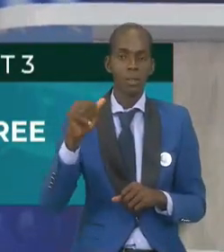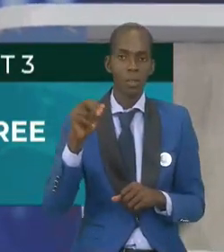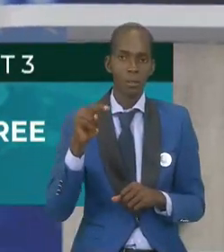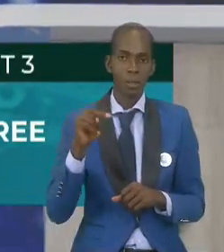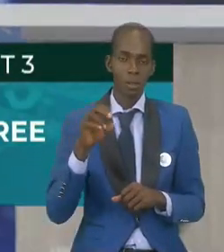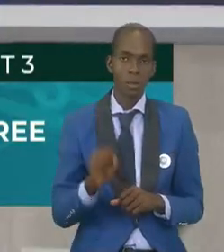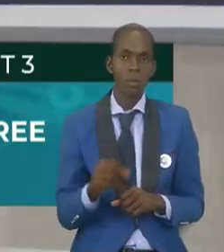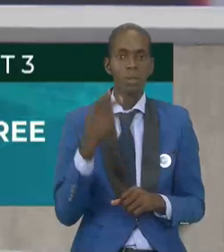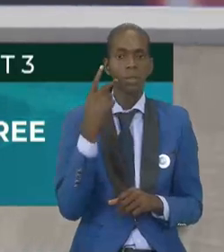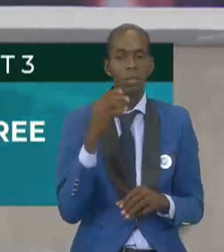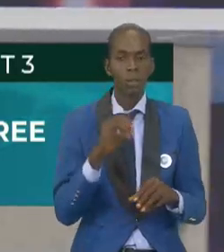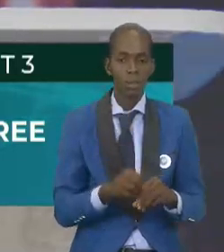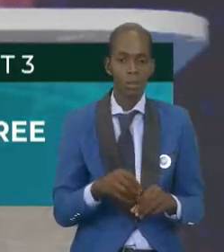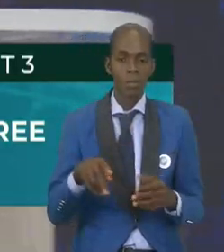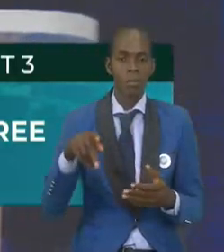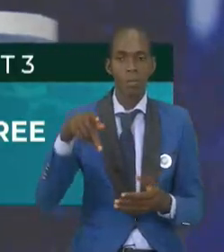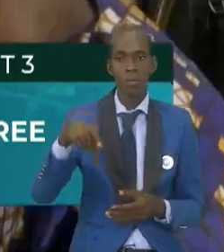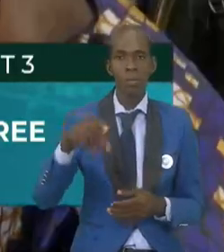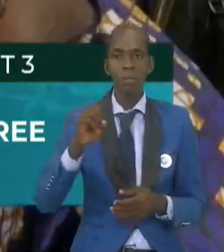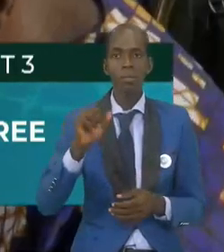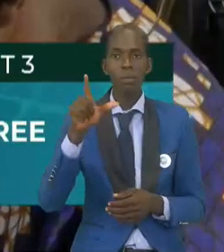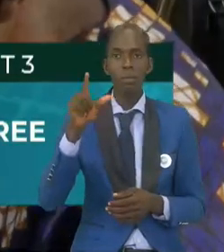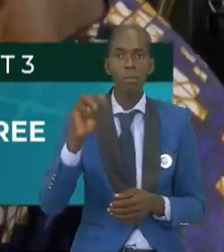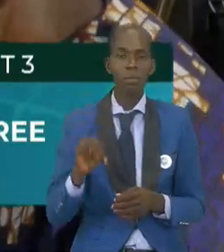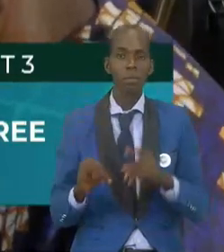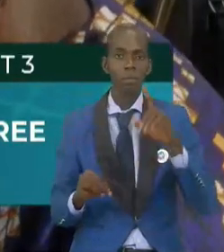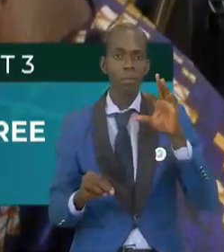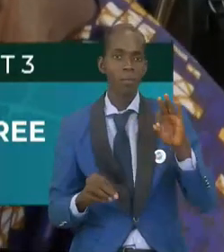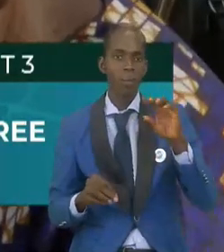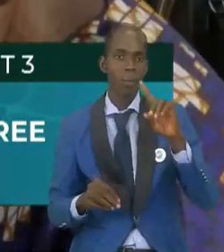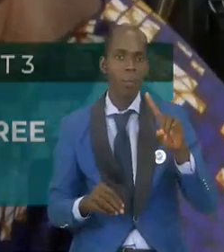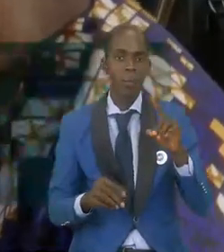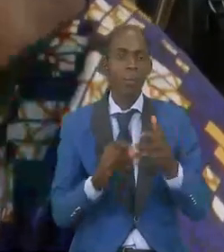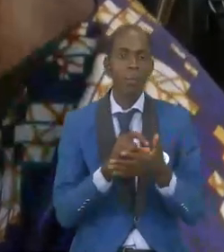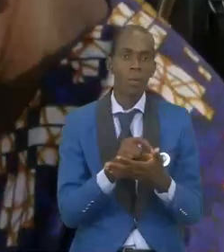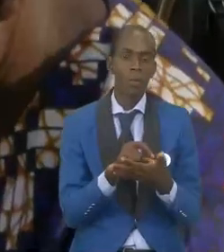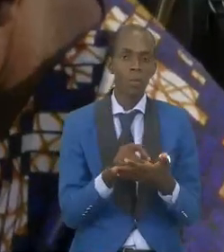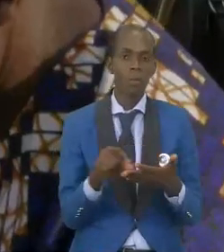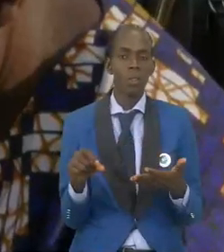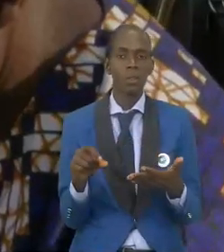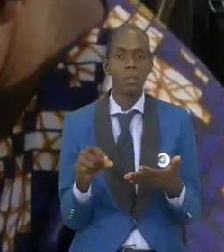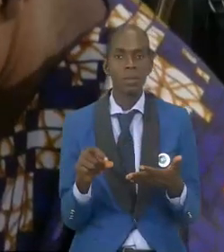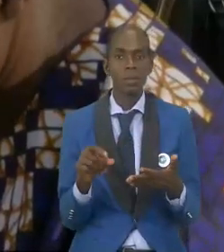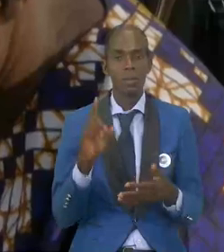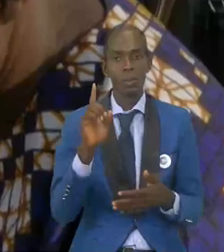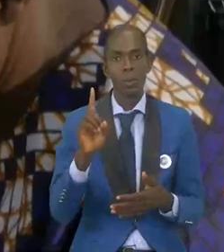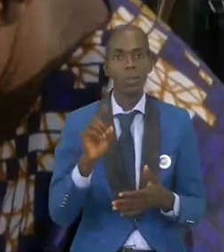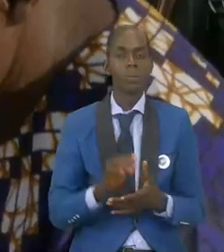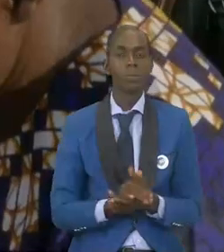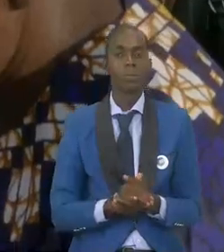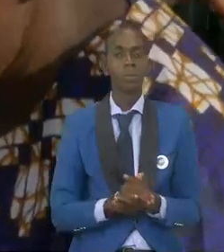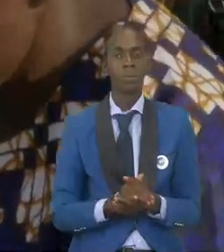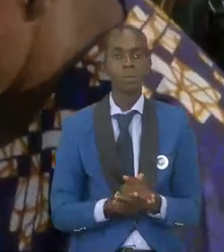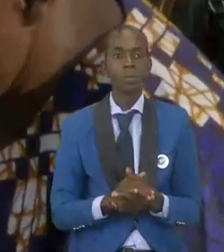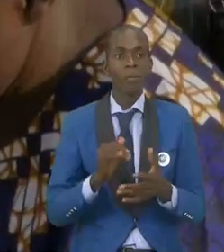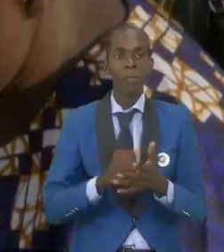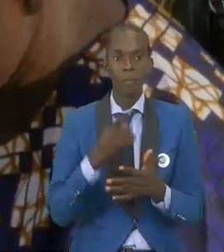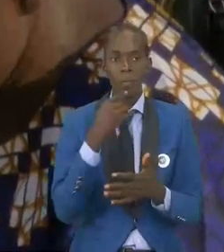peintre Dieu sera avec toi si tu viens à Dieu et tu demeures avec le psaume 91 verset 1 psaume